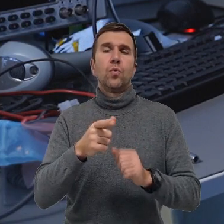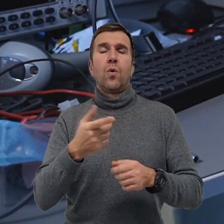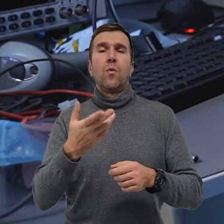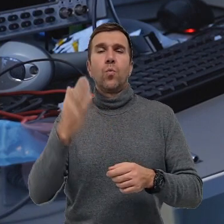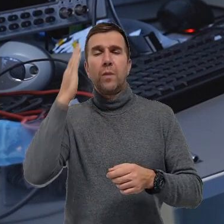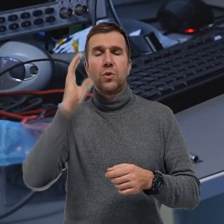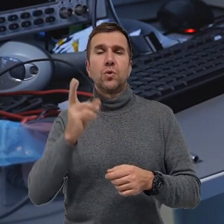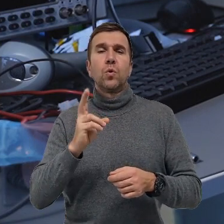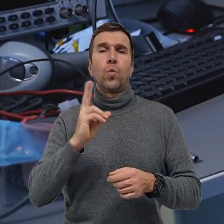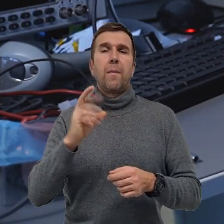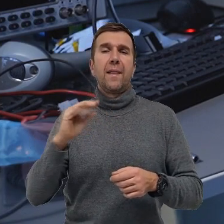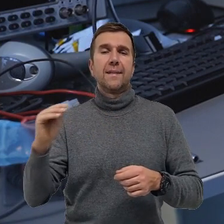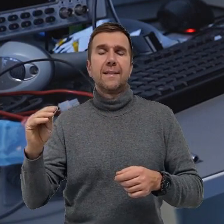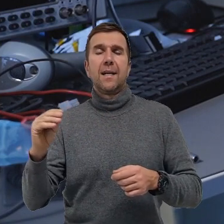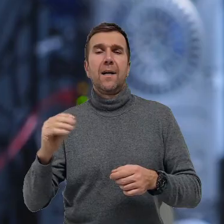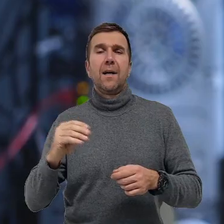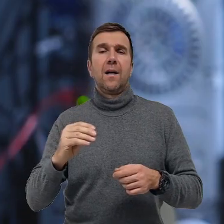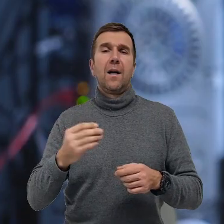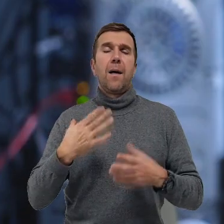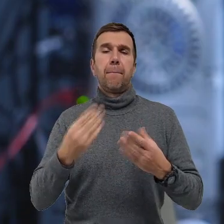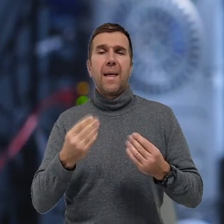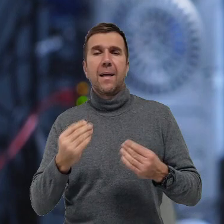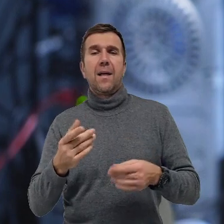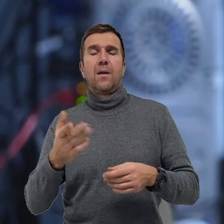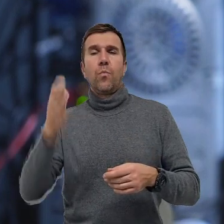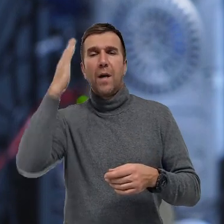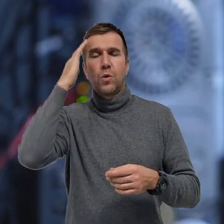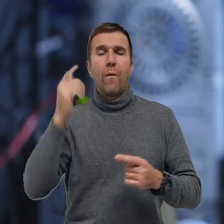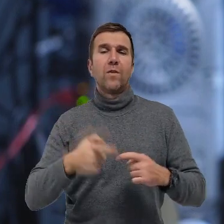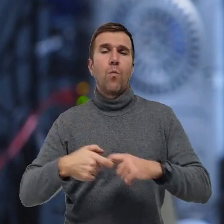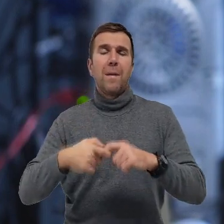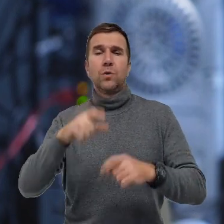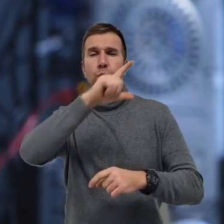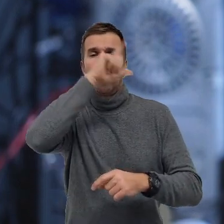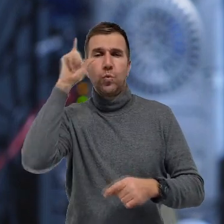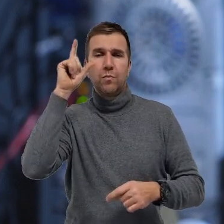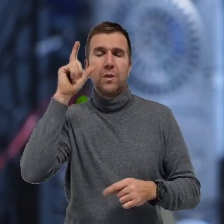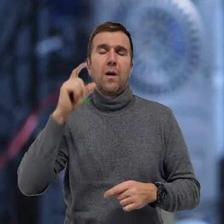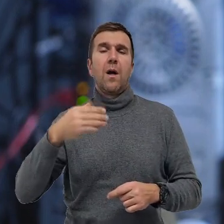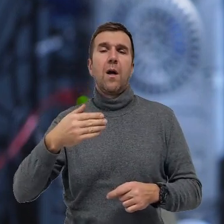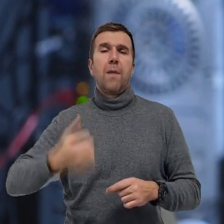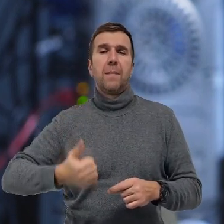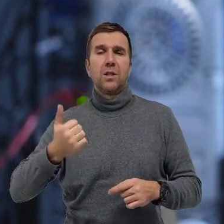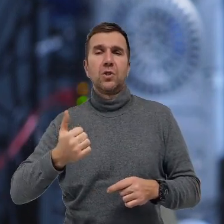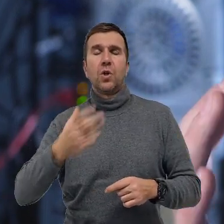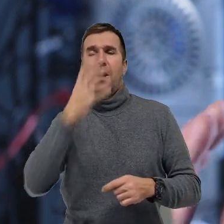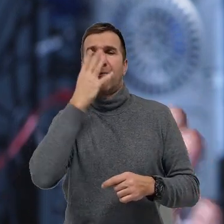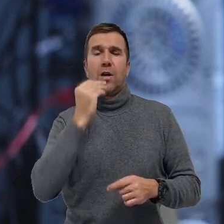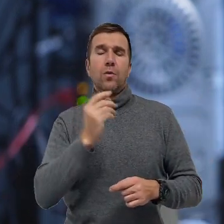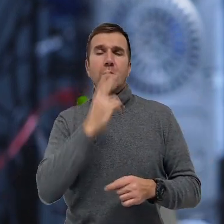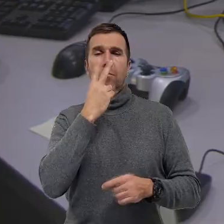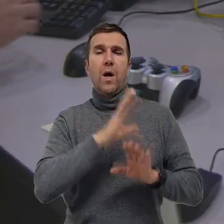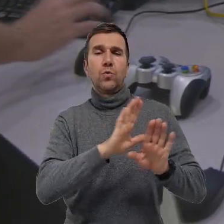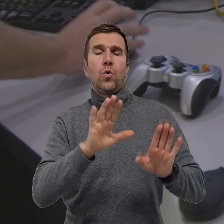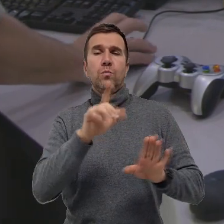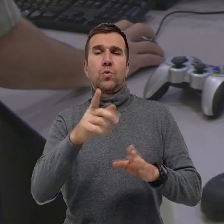kompetencje interpersonalne, po prostu tak zwane kompetencje wszelkie miękkie, umiejętność współpracy z ludźmi, to menedżer często jest tą taką twarzą